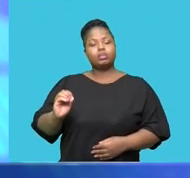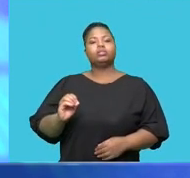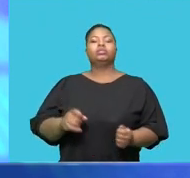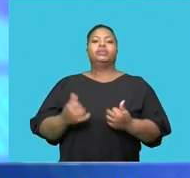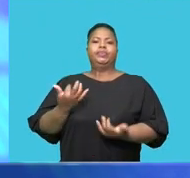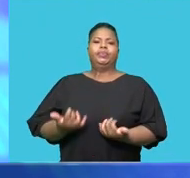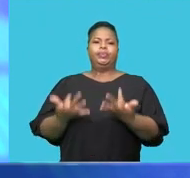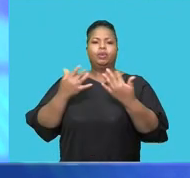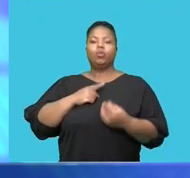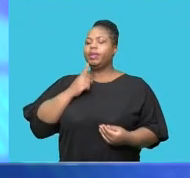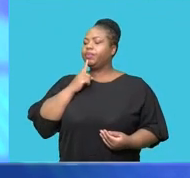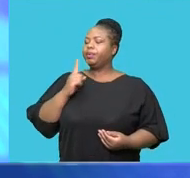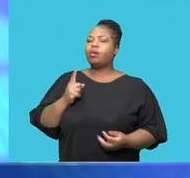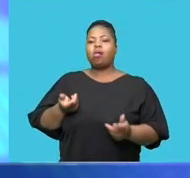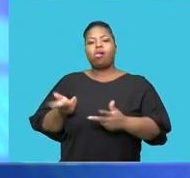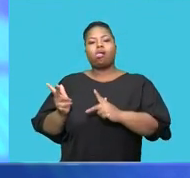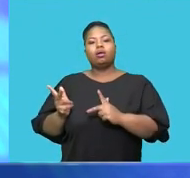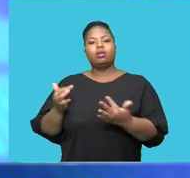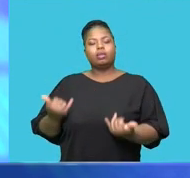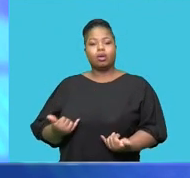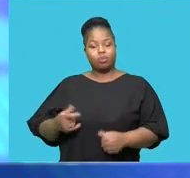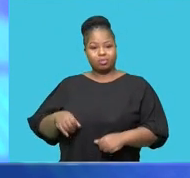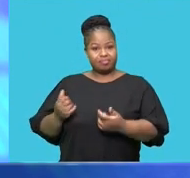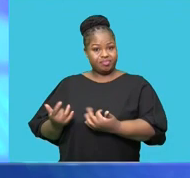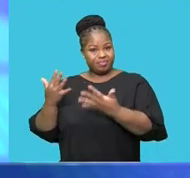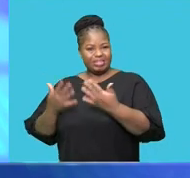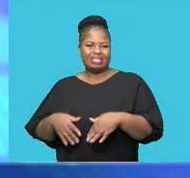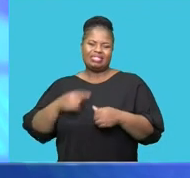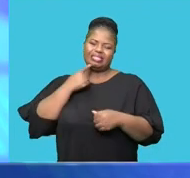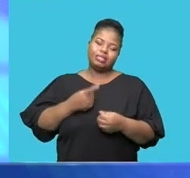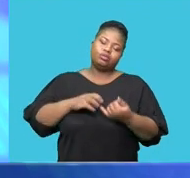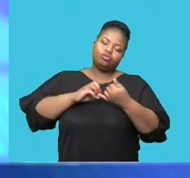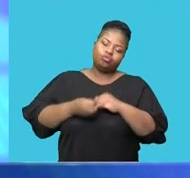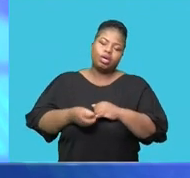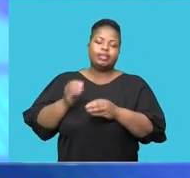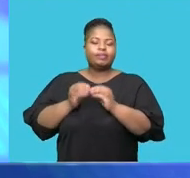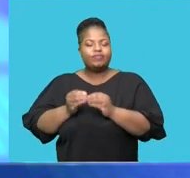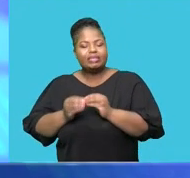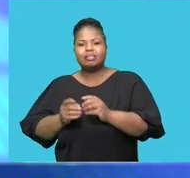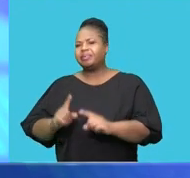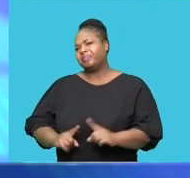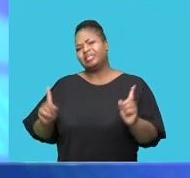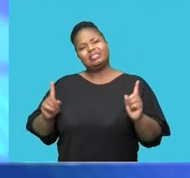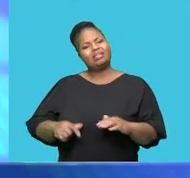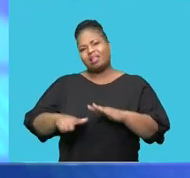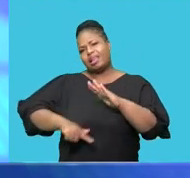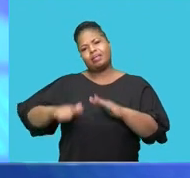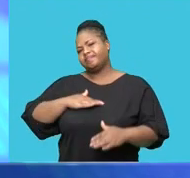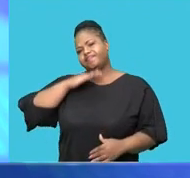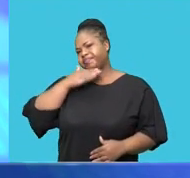ophembelelwe likhandela elishiywe lingenamntu. Aba bahlali bathi bayazama ukuchola iziqwenga baphinde bakhe kodwa umhlaba